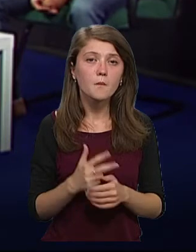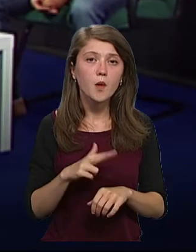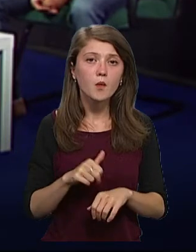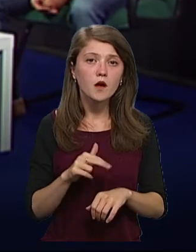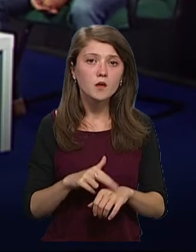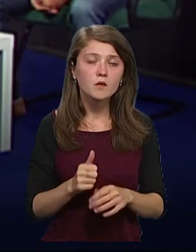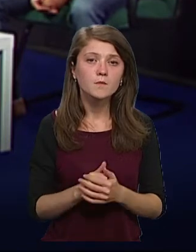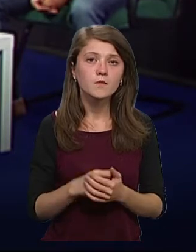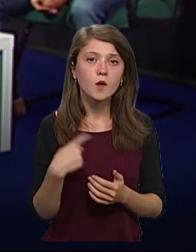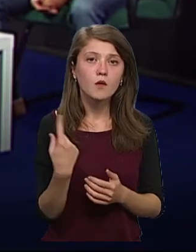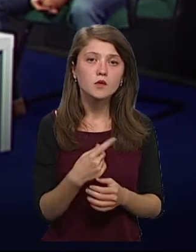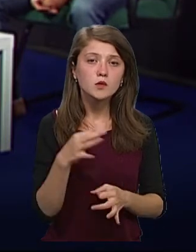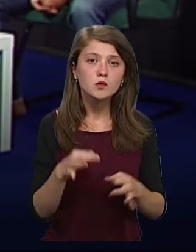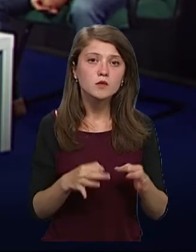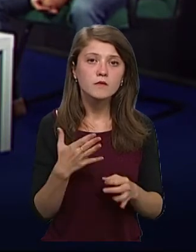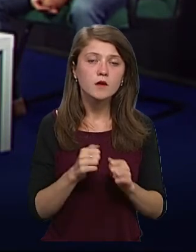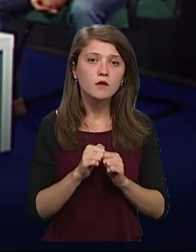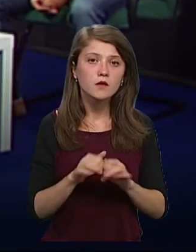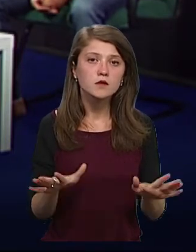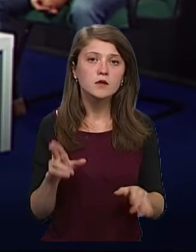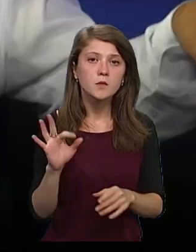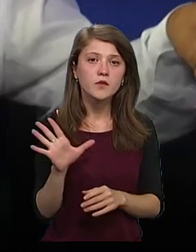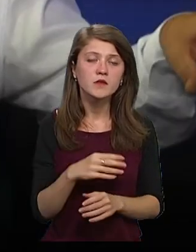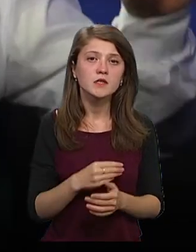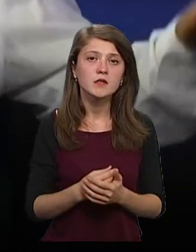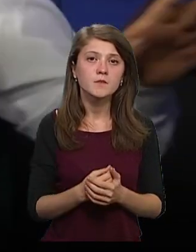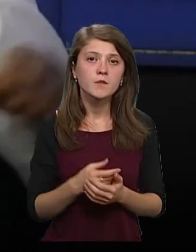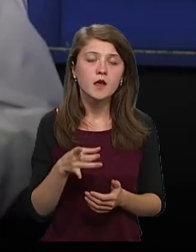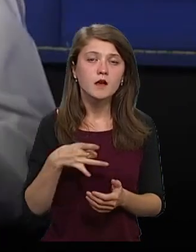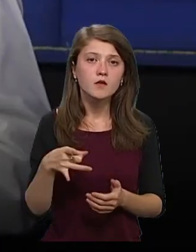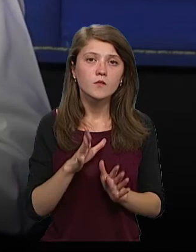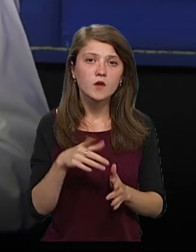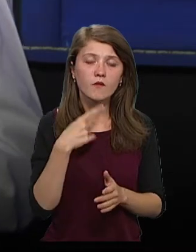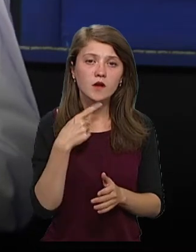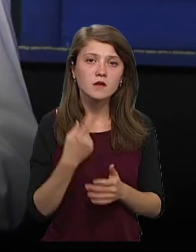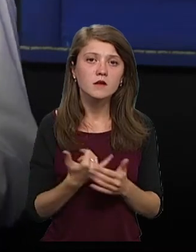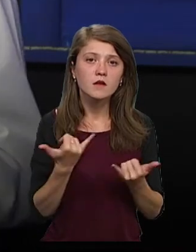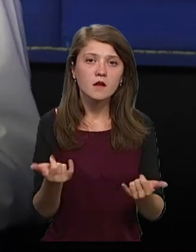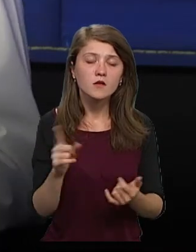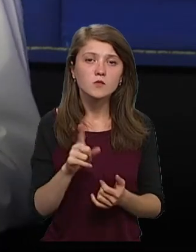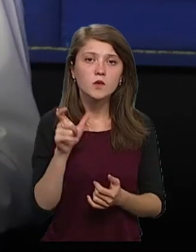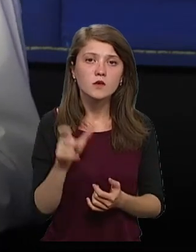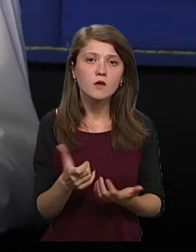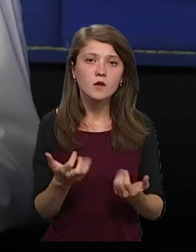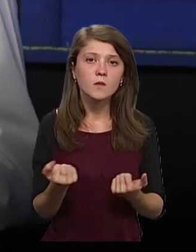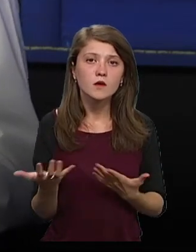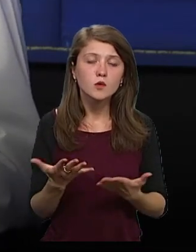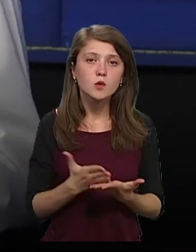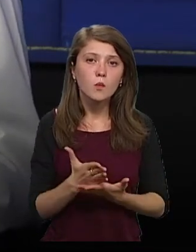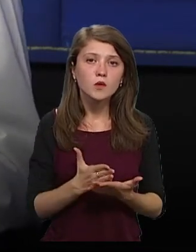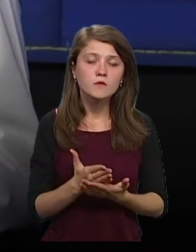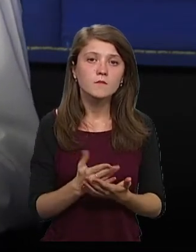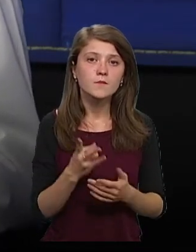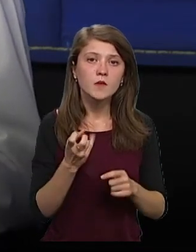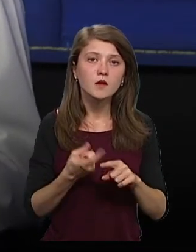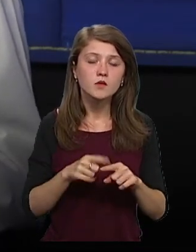прокуратура, окружні суди, вони розкидані по всім районам, будемо говорити. І от для того, щоб людина отримала якусь послугу, от